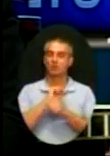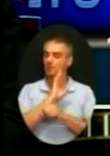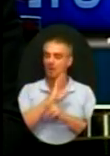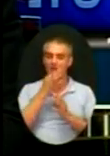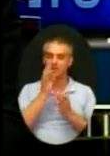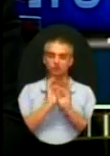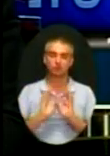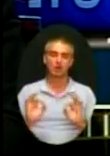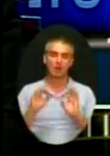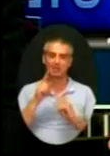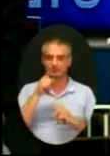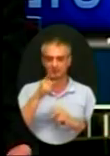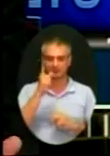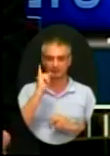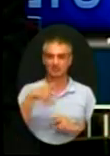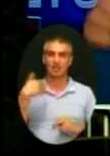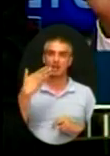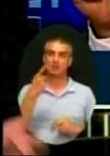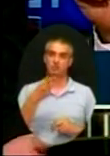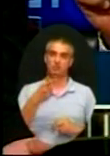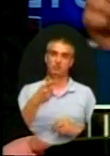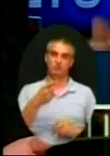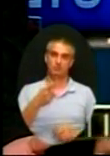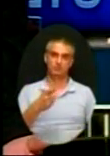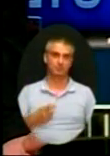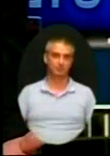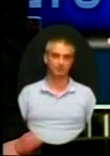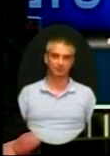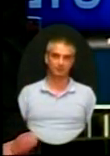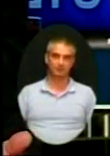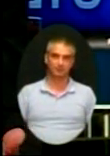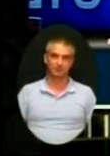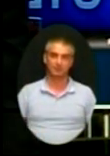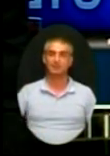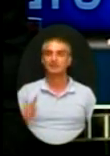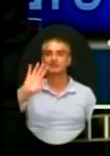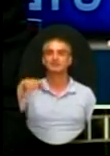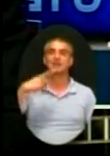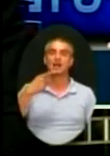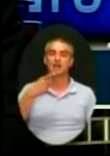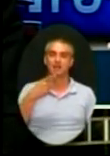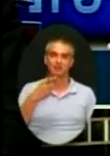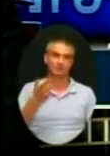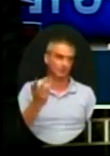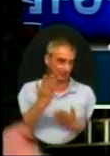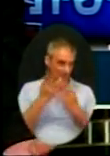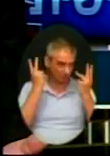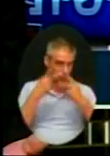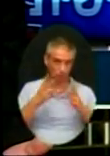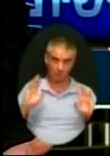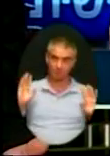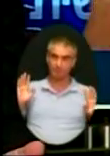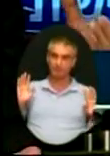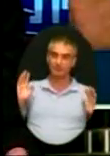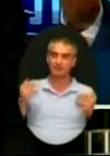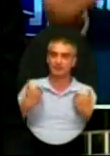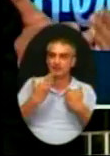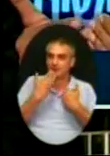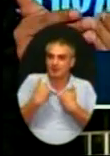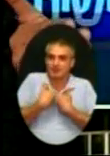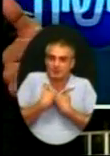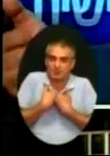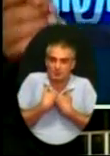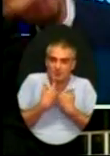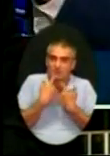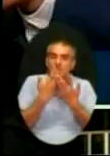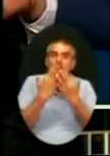בכלל שאלה, היא זאת שצריכה להיות. אני לא יודעת שזה את המחיר. היא זאת שצריכה להיות. שזה סוכם. יואל, אתה תשלם את המחיר. אני עומד כאן ואומר